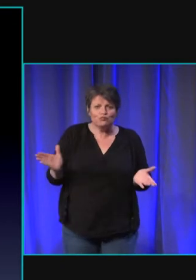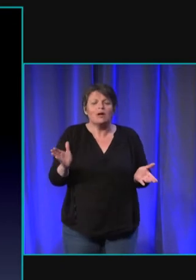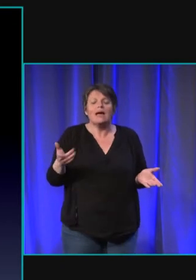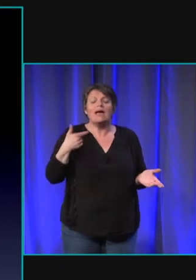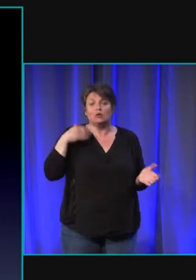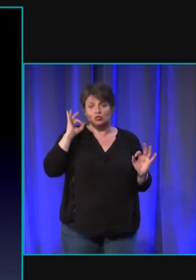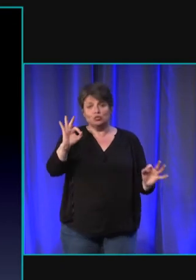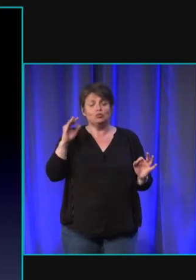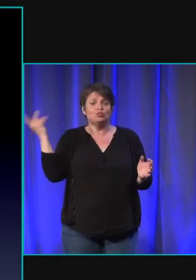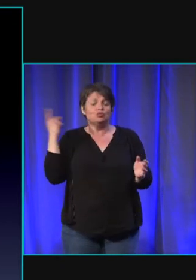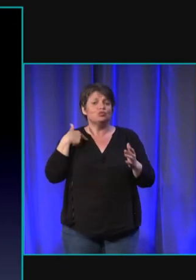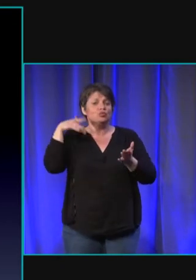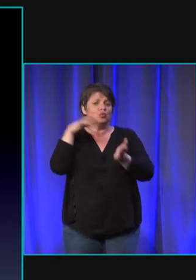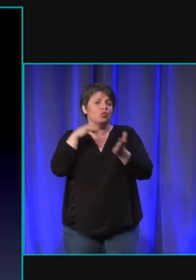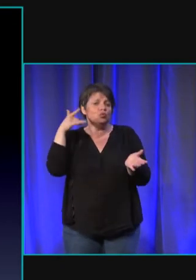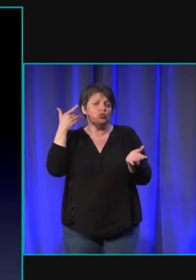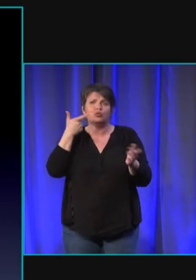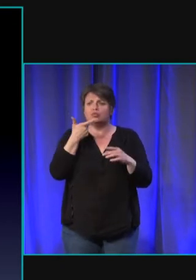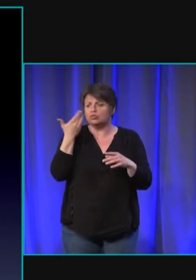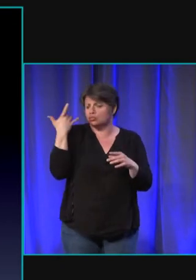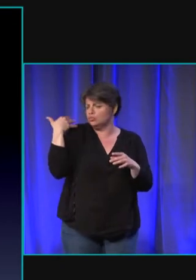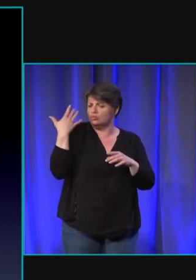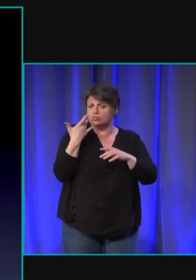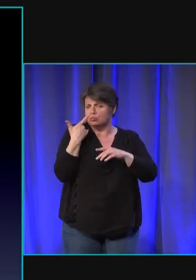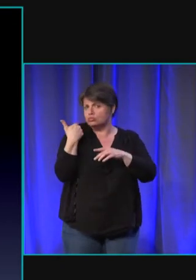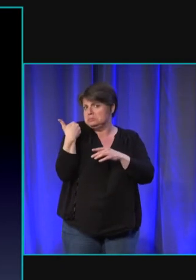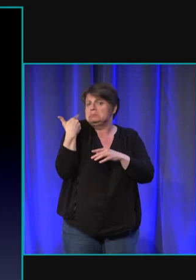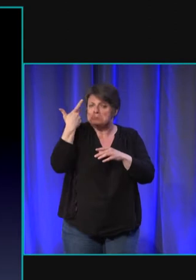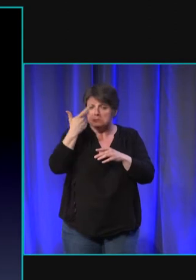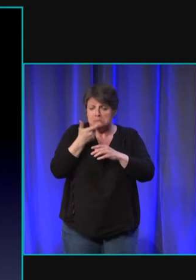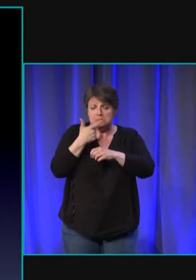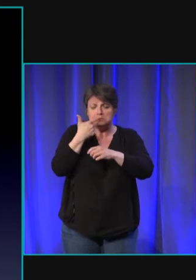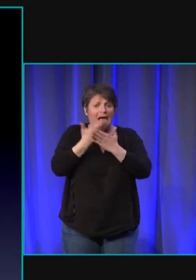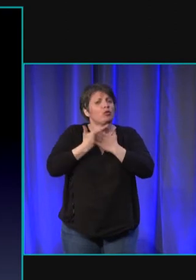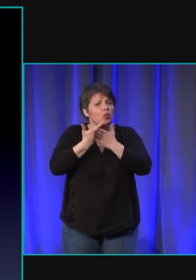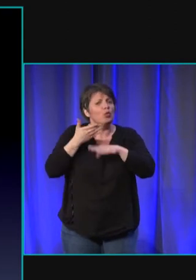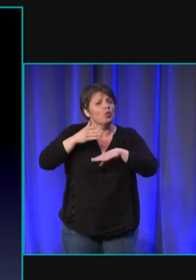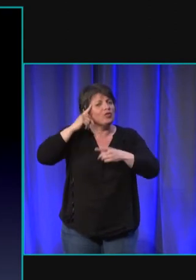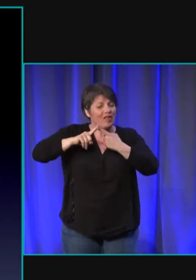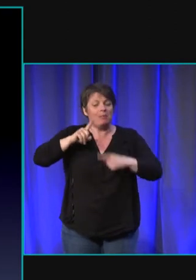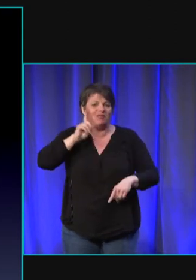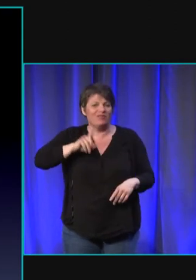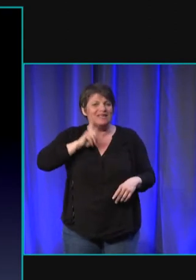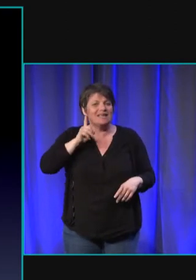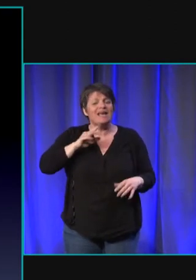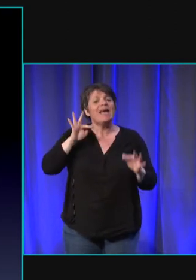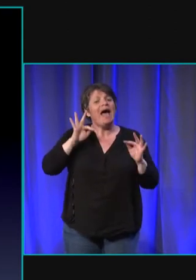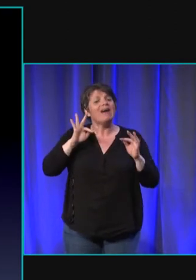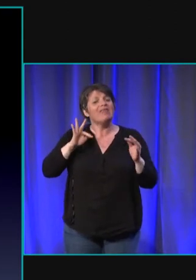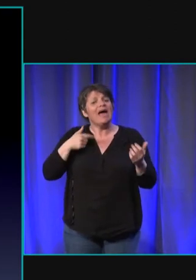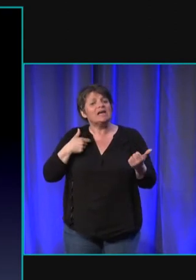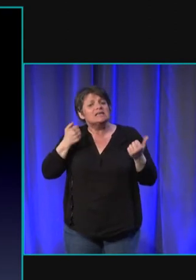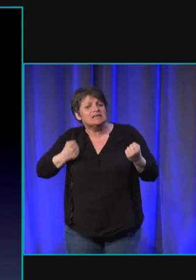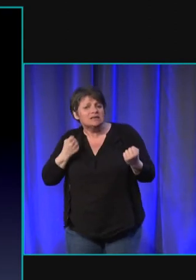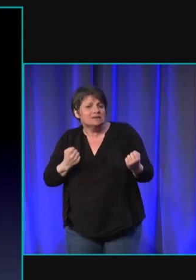Je vais vous présenter juste une étude qu'on avait pu réaliser il y a quelques temps. Et donc, durant cette étude-là, en fait, on a